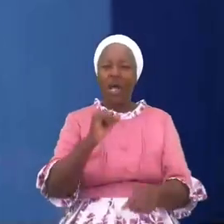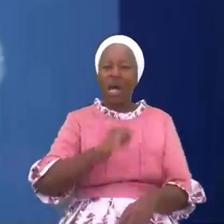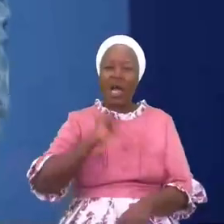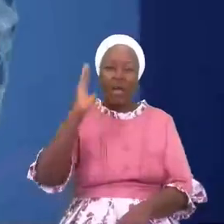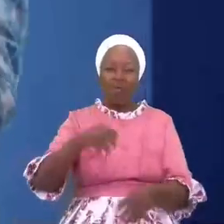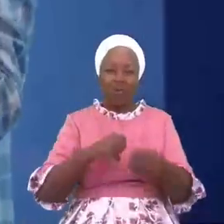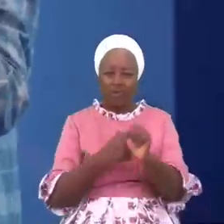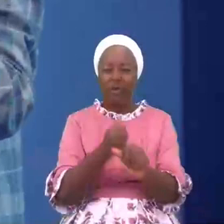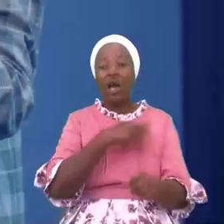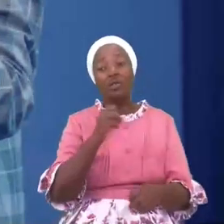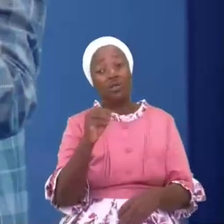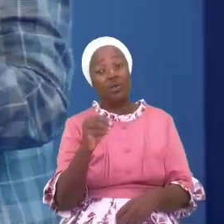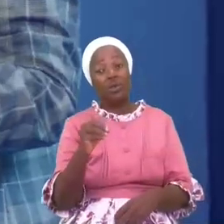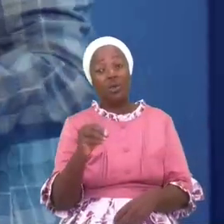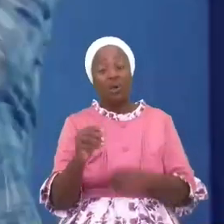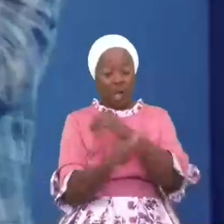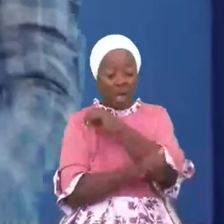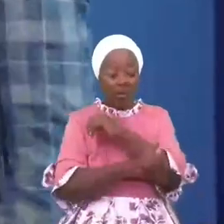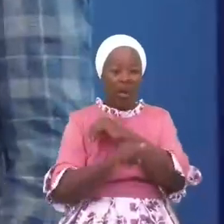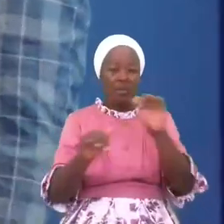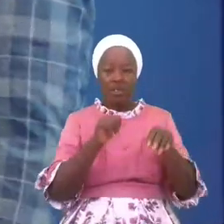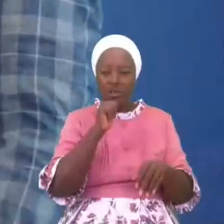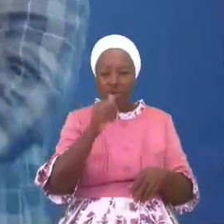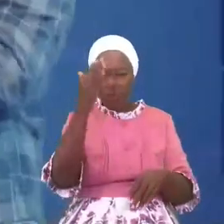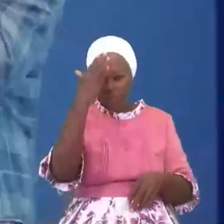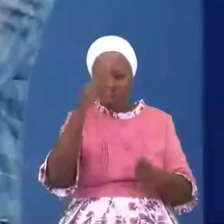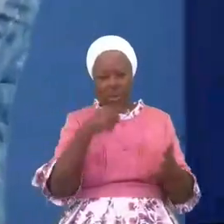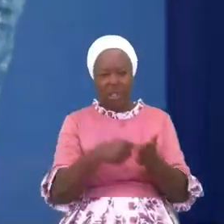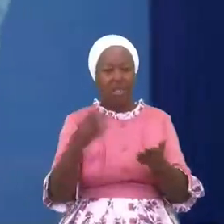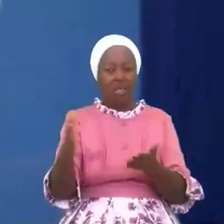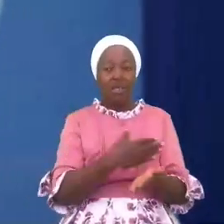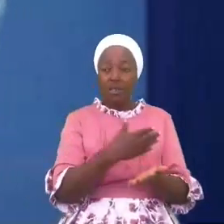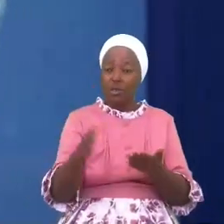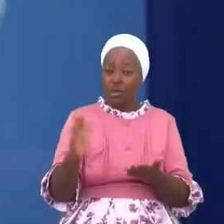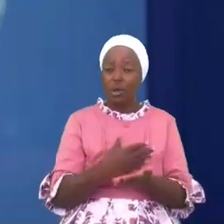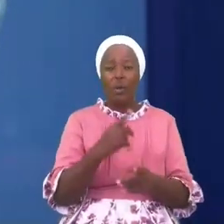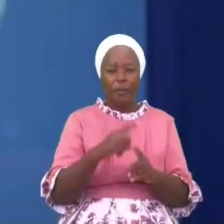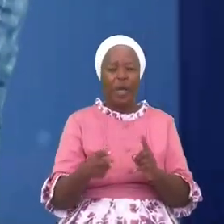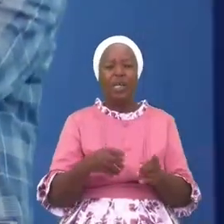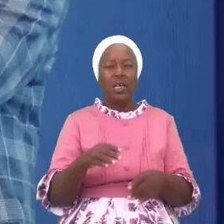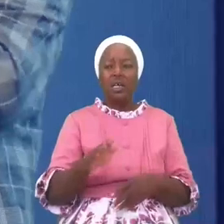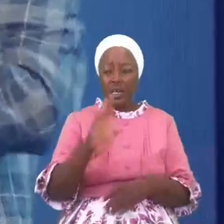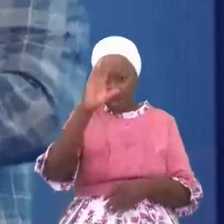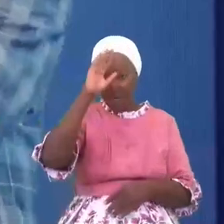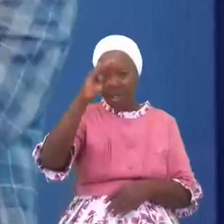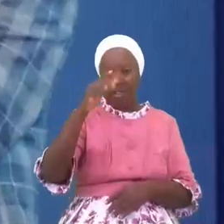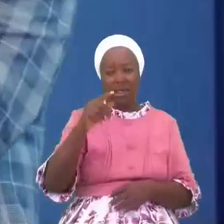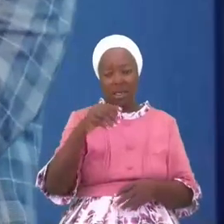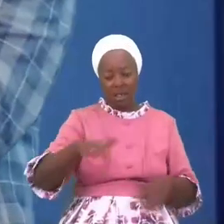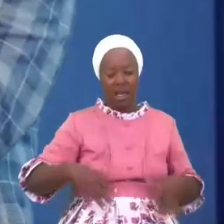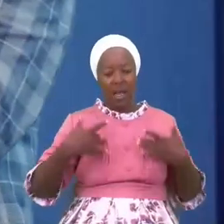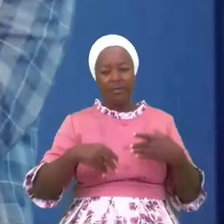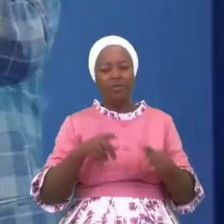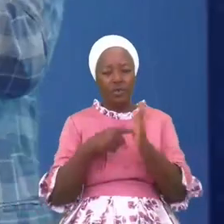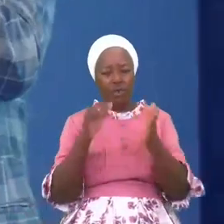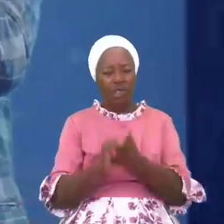je suivrai. Alors, il ne connaissait pas ce chant, mais sa vie montre cela. J'ai